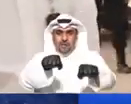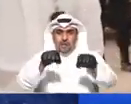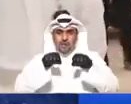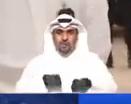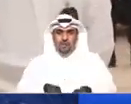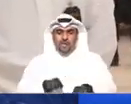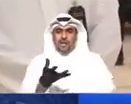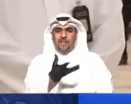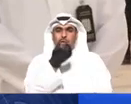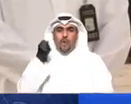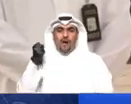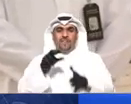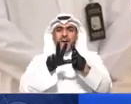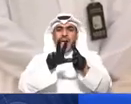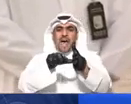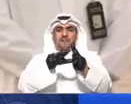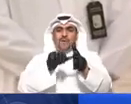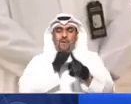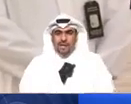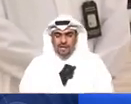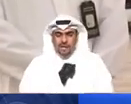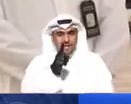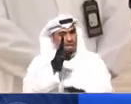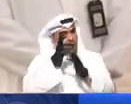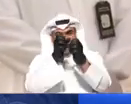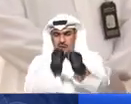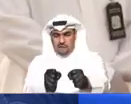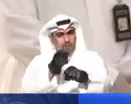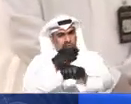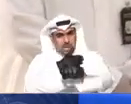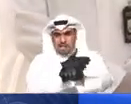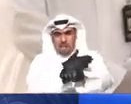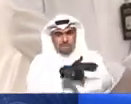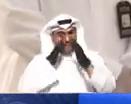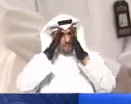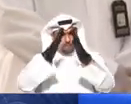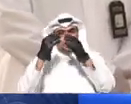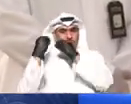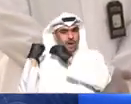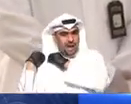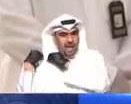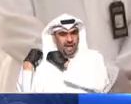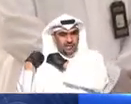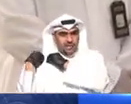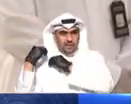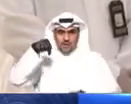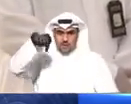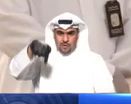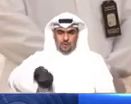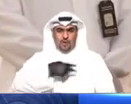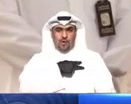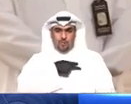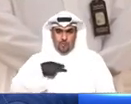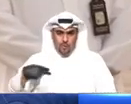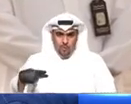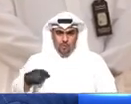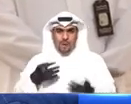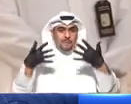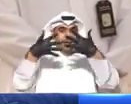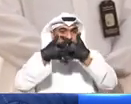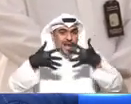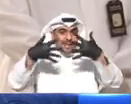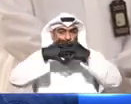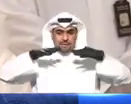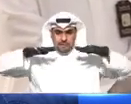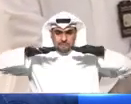الكويت. الله يعطيكم الصحة والعافية، عساكم على القوة، جهود مبذولة وأيضا توليفة رائعة اليوم تتكلل بمجهودات على أرض